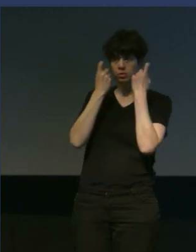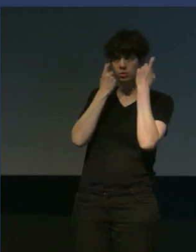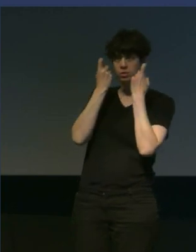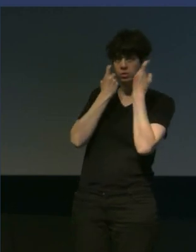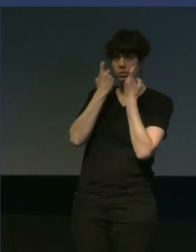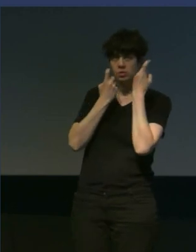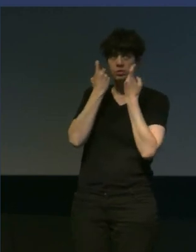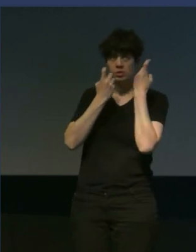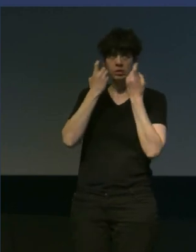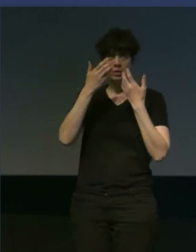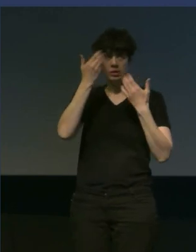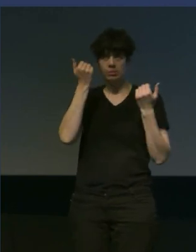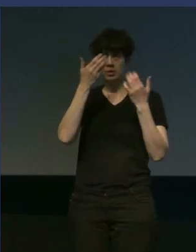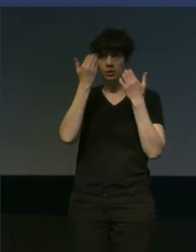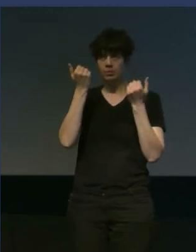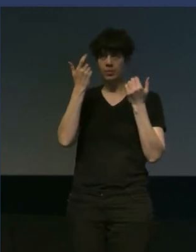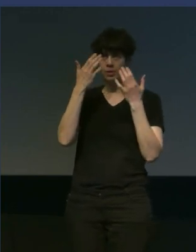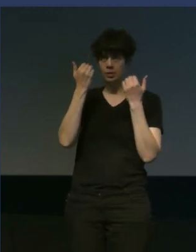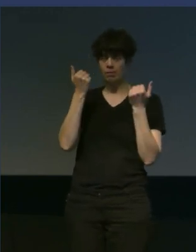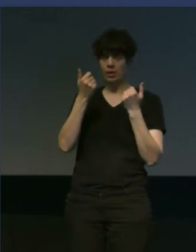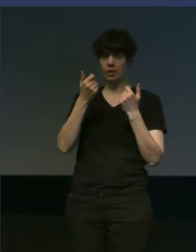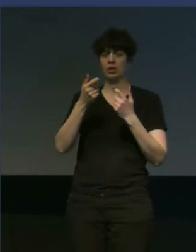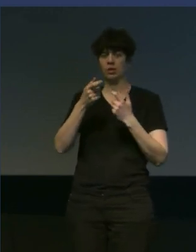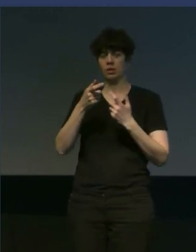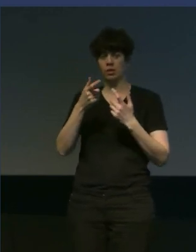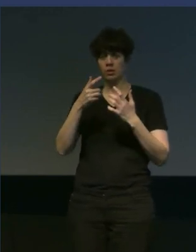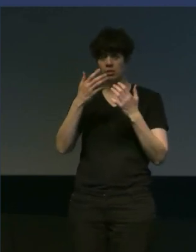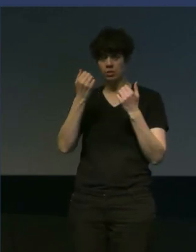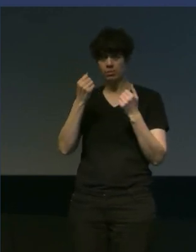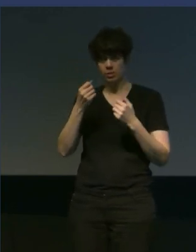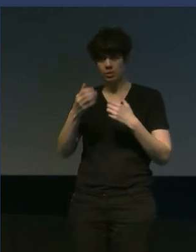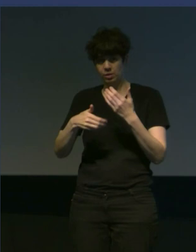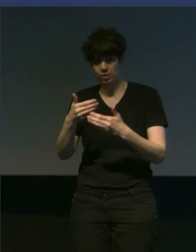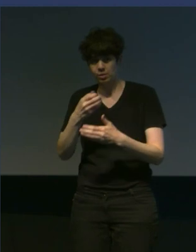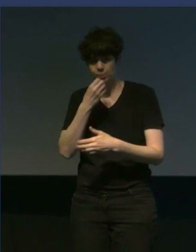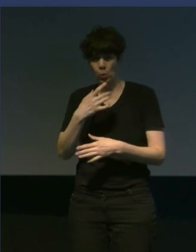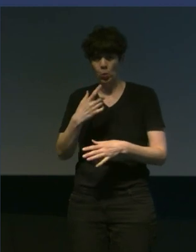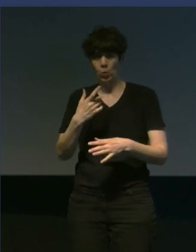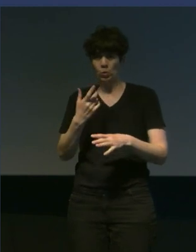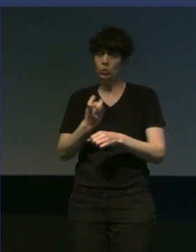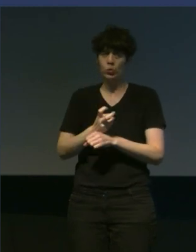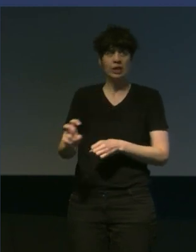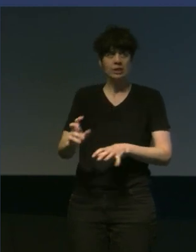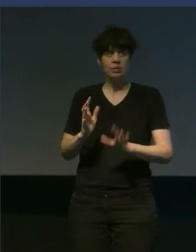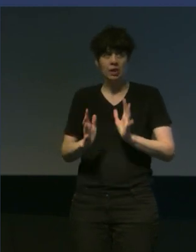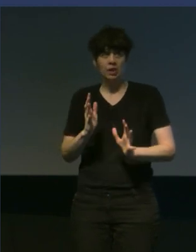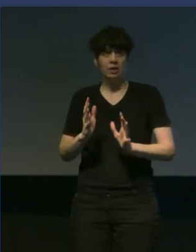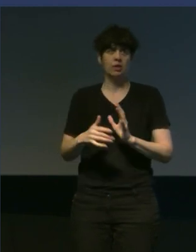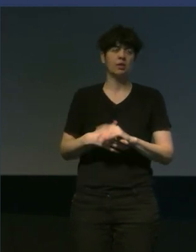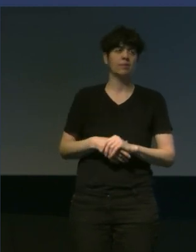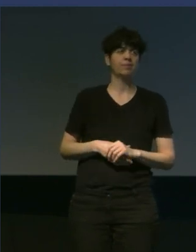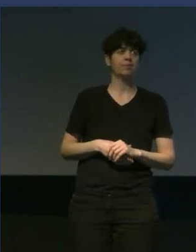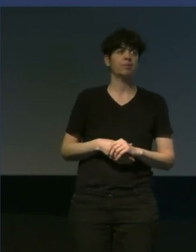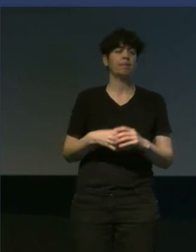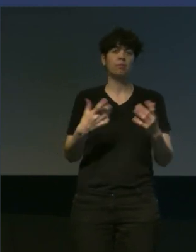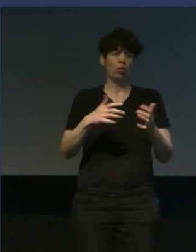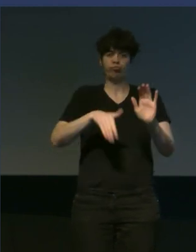ça. Si le jeu en valait la chandelle et les éditeurs, c'est juste ça, c'est une prise de risque. Donc voilà,